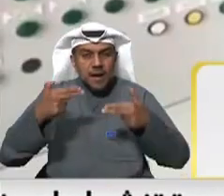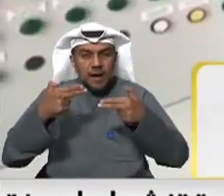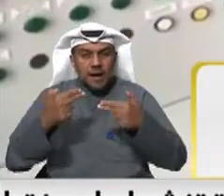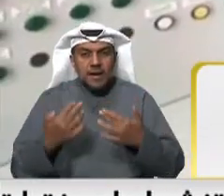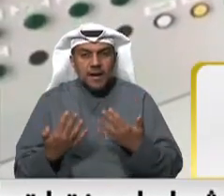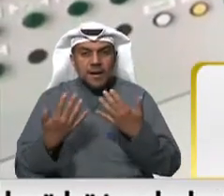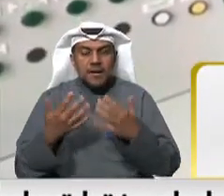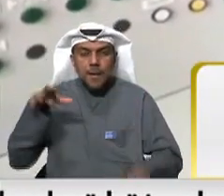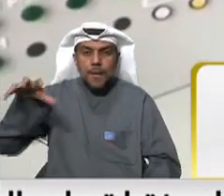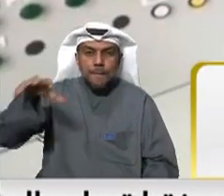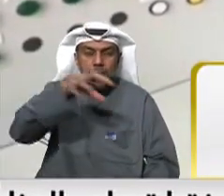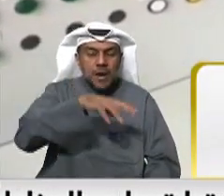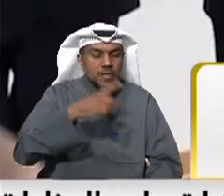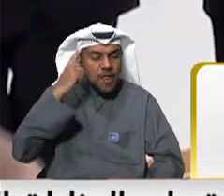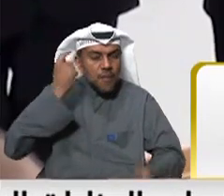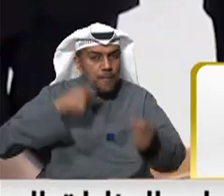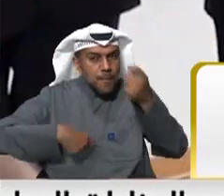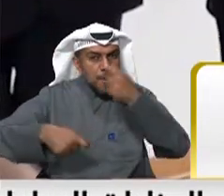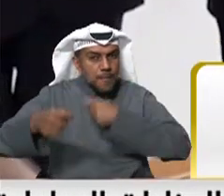الأعضاء على ثرواتها.